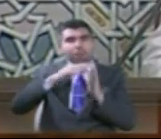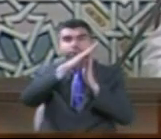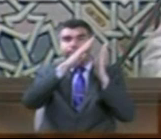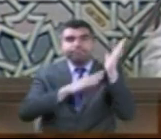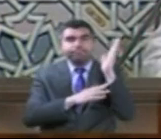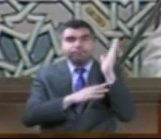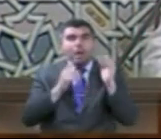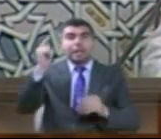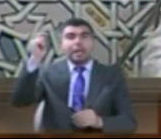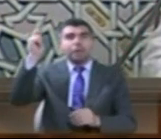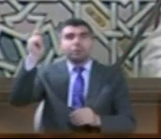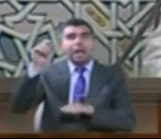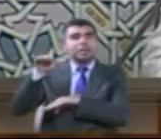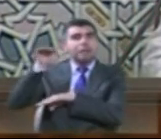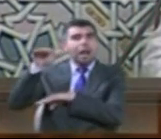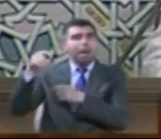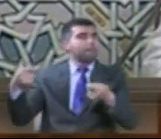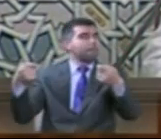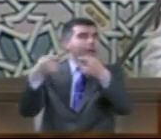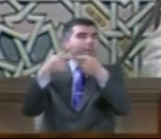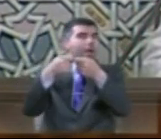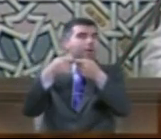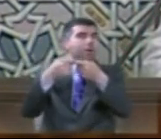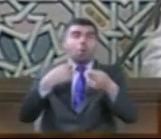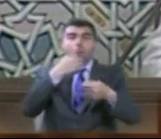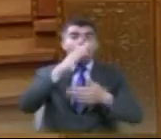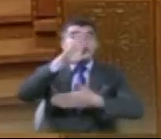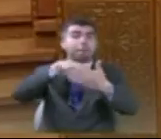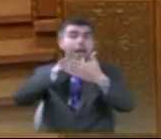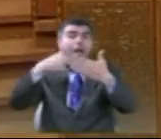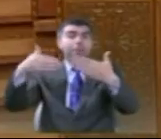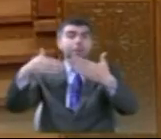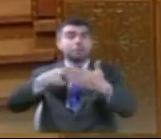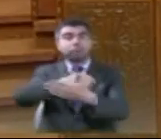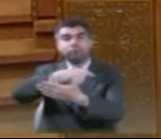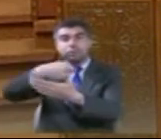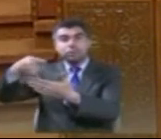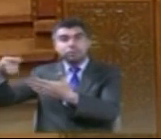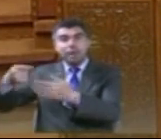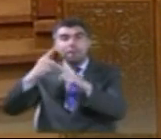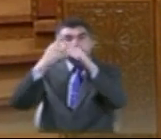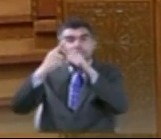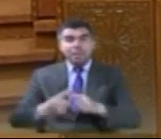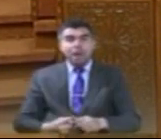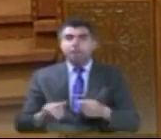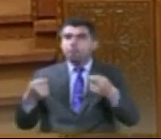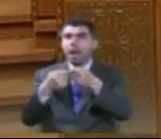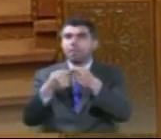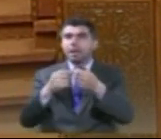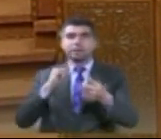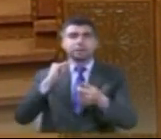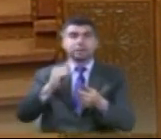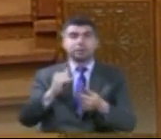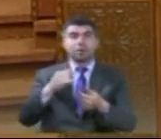موحد توزع الاستثمارات حسب البرمجة وحسب الأولويات. طبعا الحال كيمكن أحيانا في منطقة